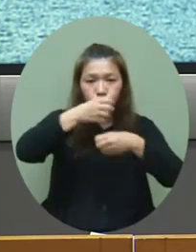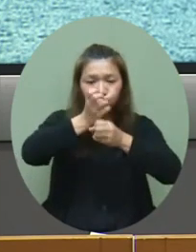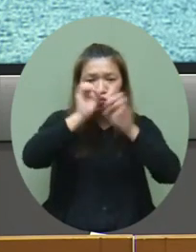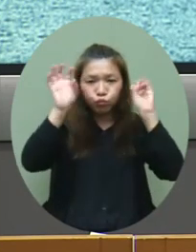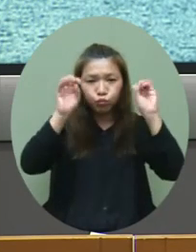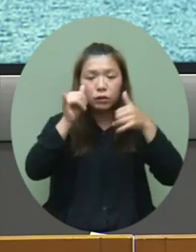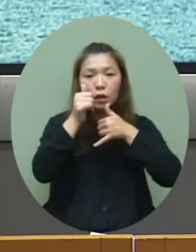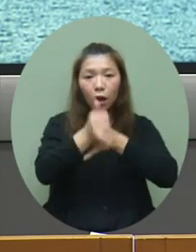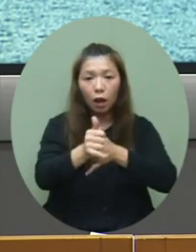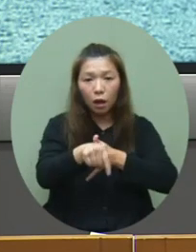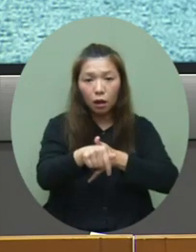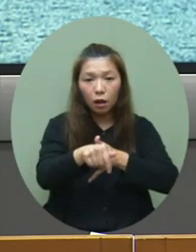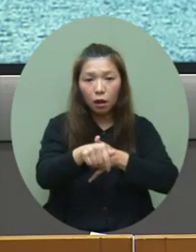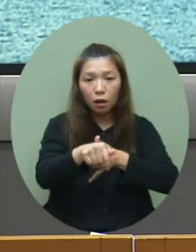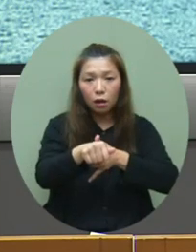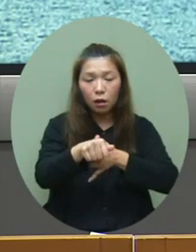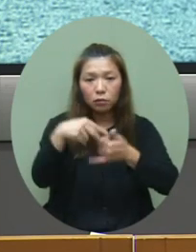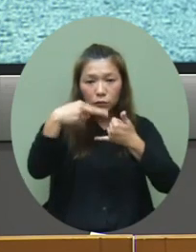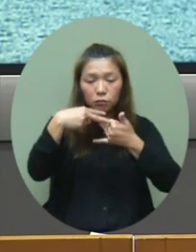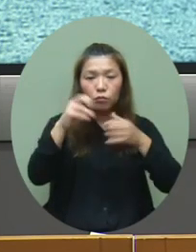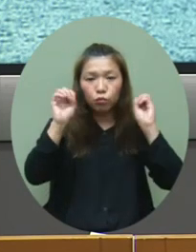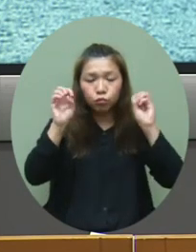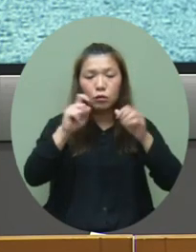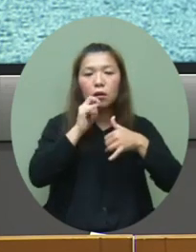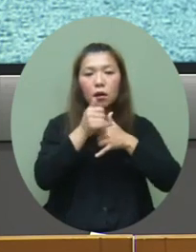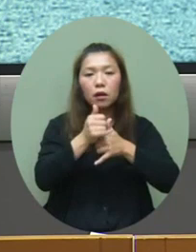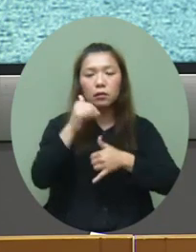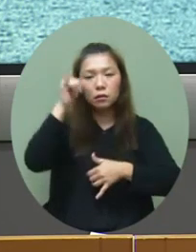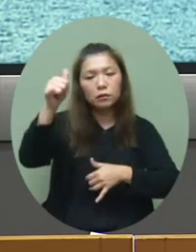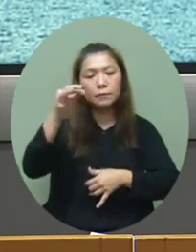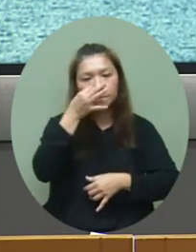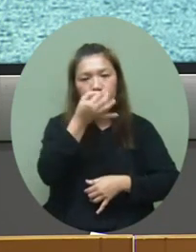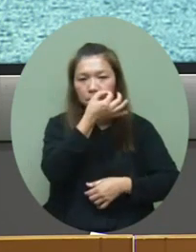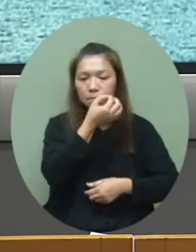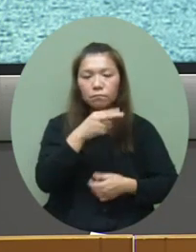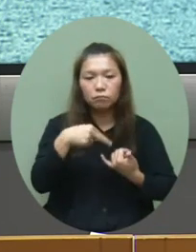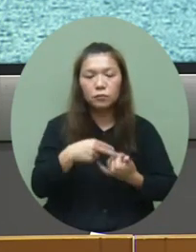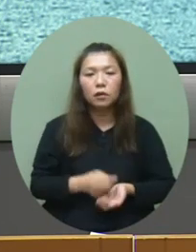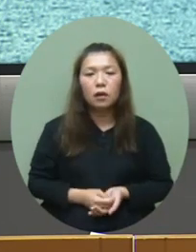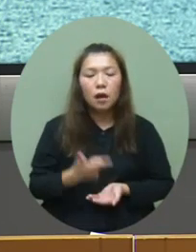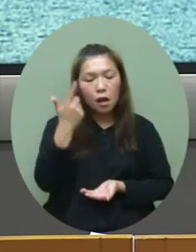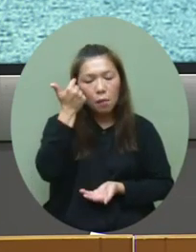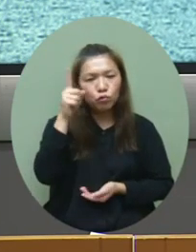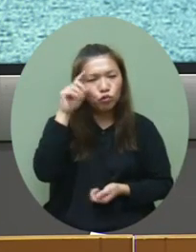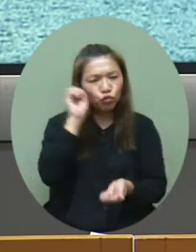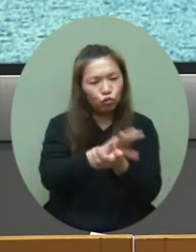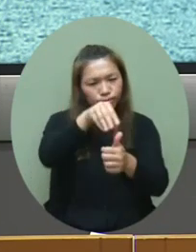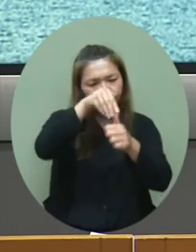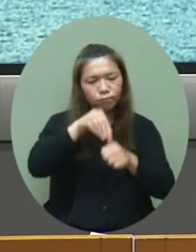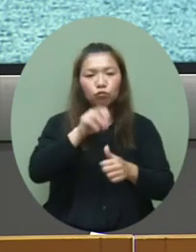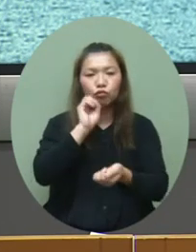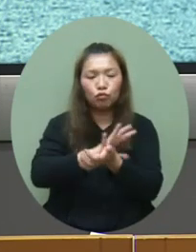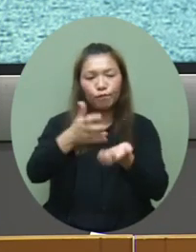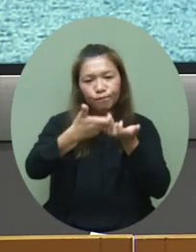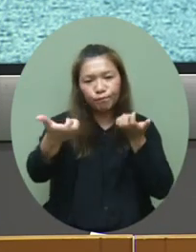咧，就根據嗰個檢測通告去做測試去做檢測啦。咁呢個希望可以早發現、早隔離同埋